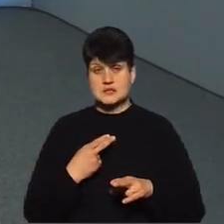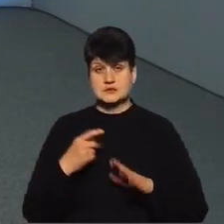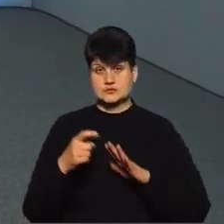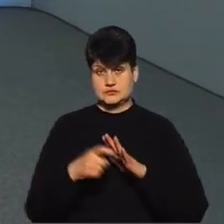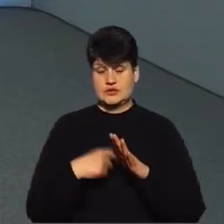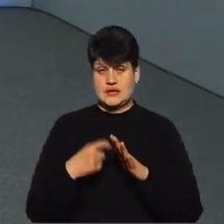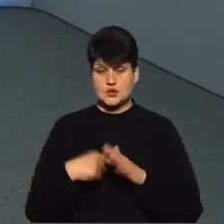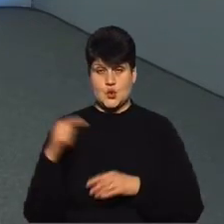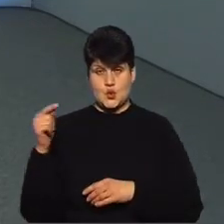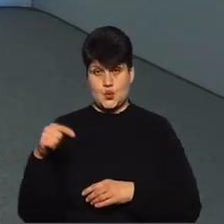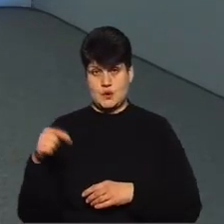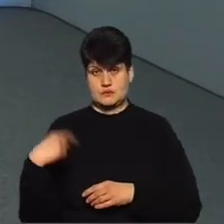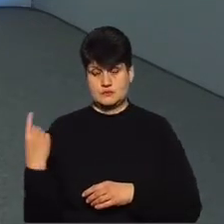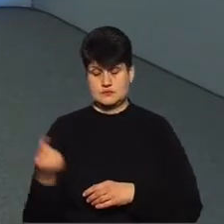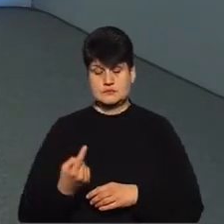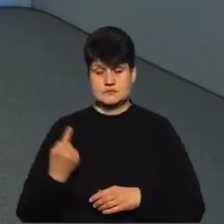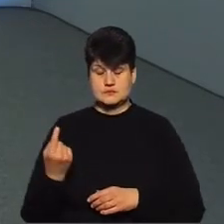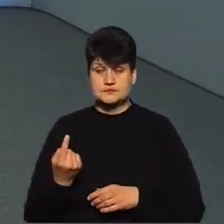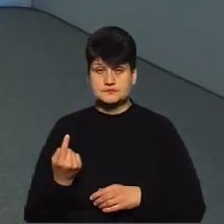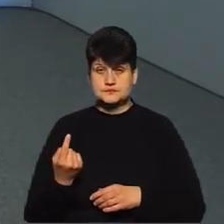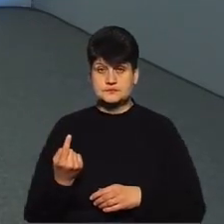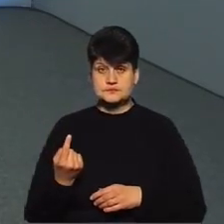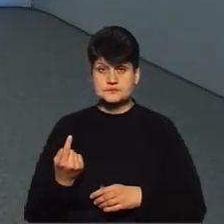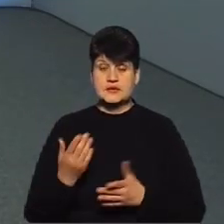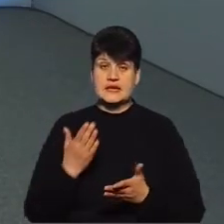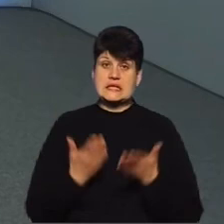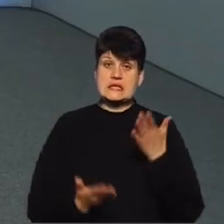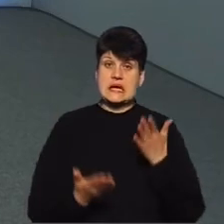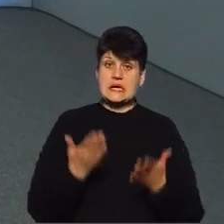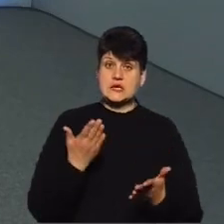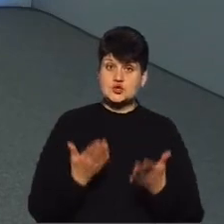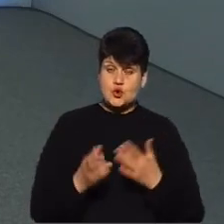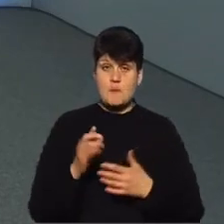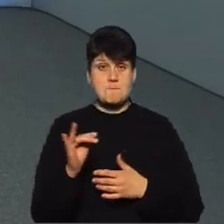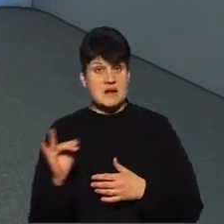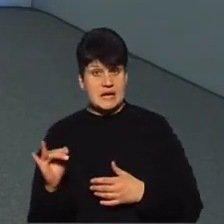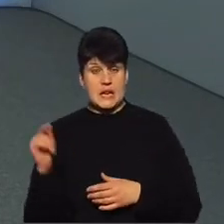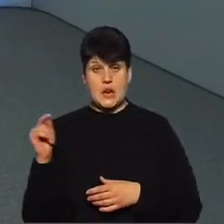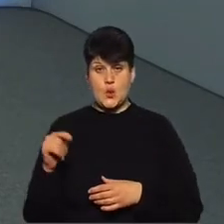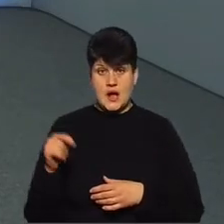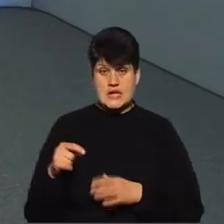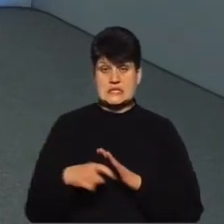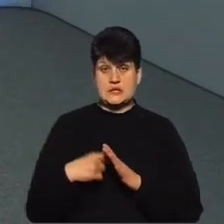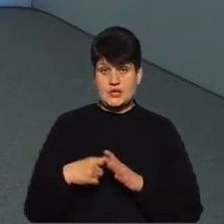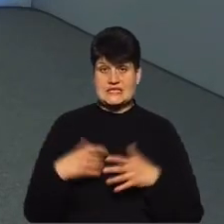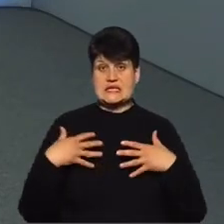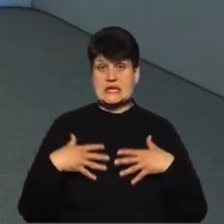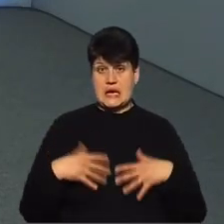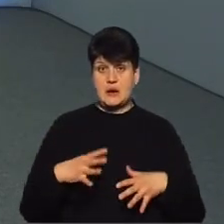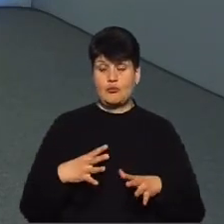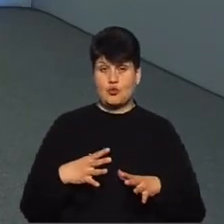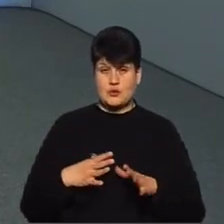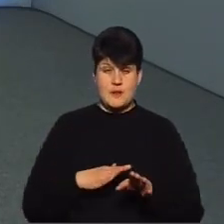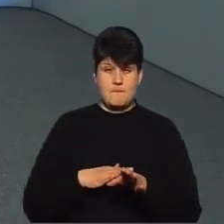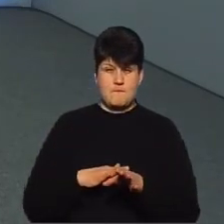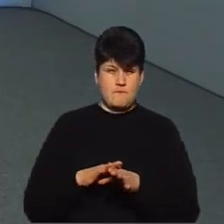частково Донецької і Луганської області. Якщо би Луганськ, Донецький і Крим були в повному